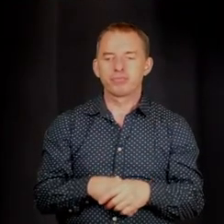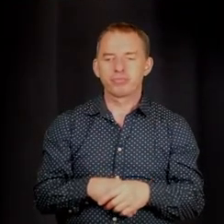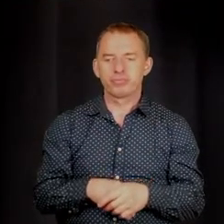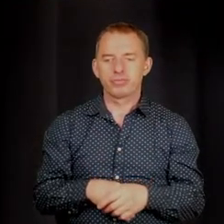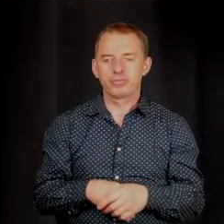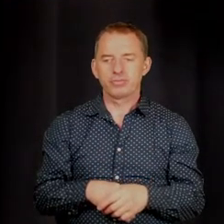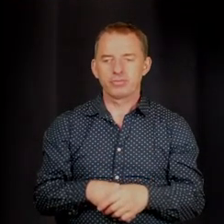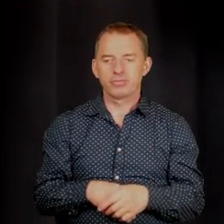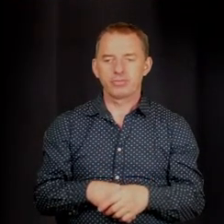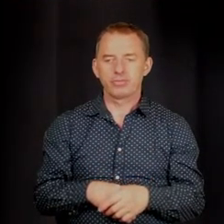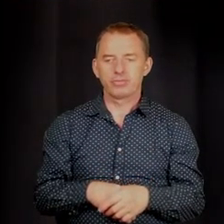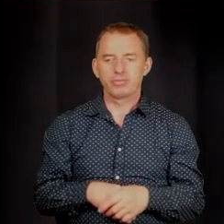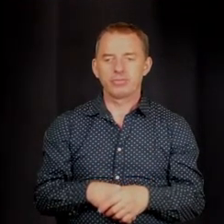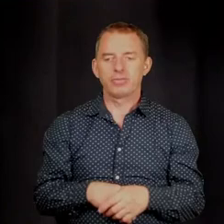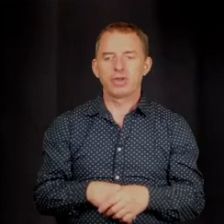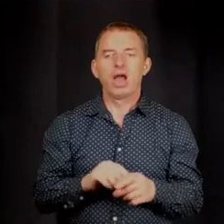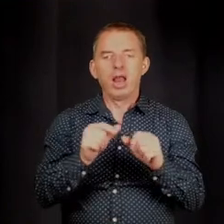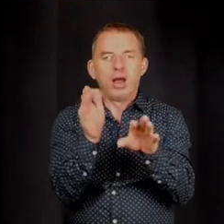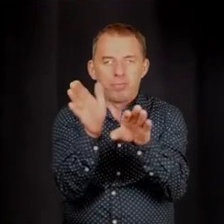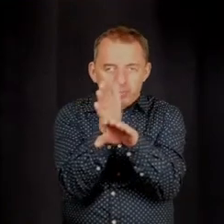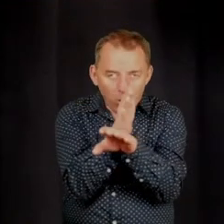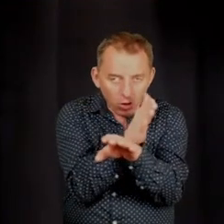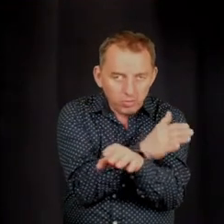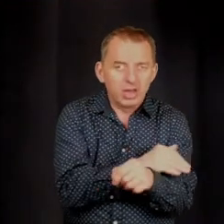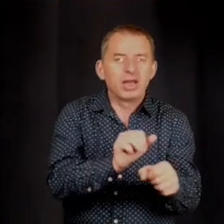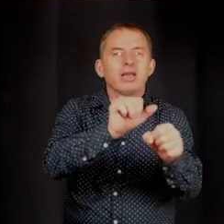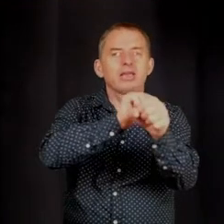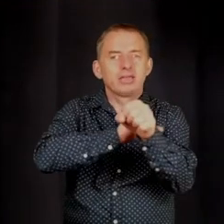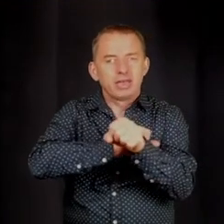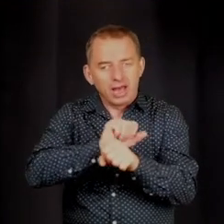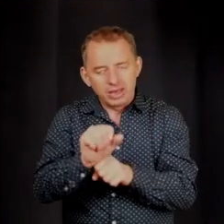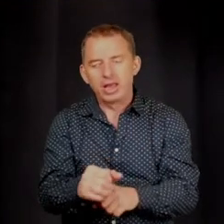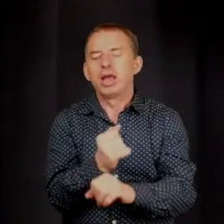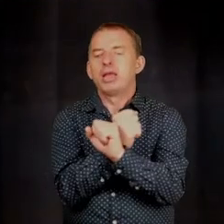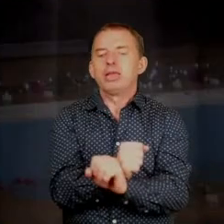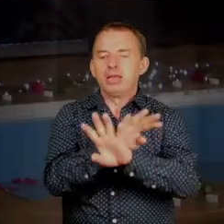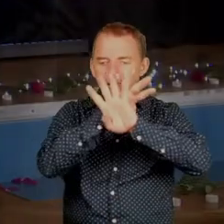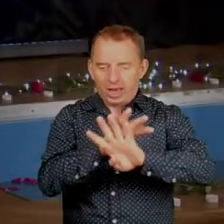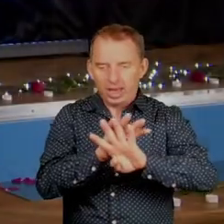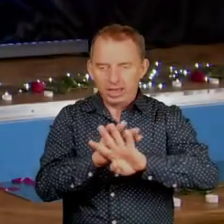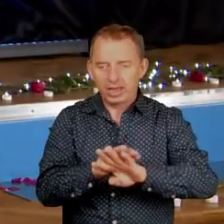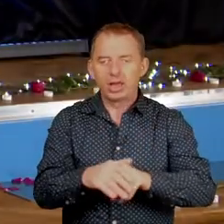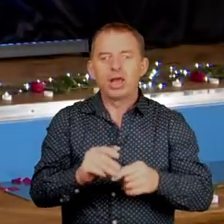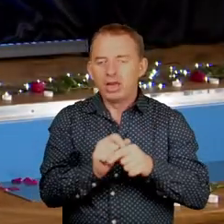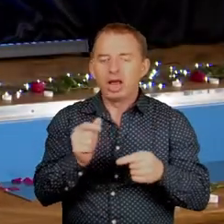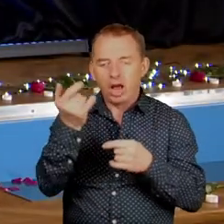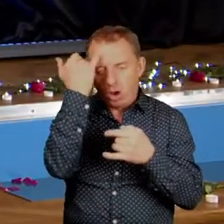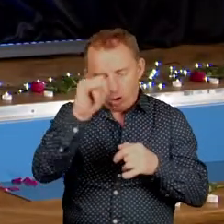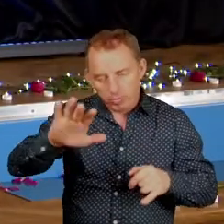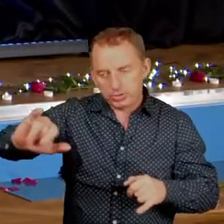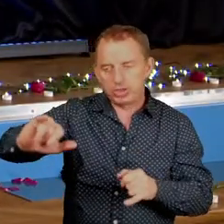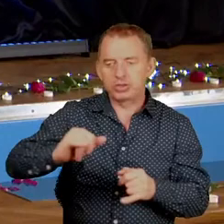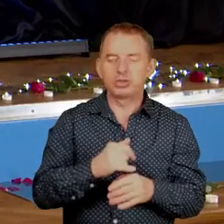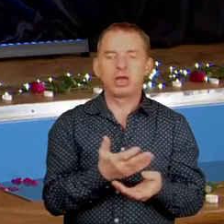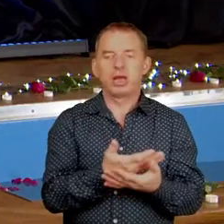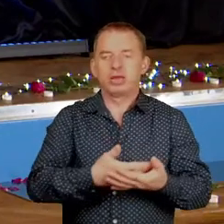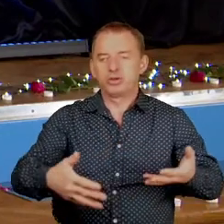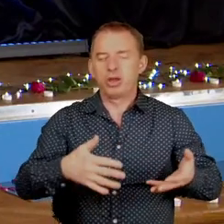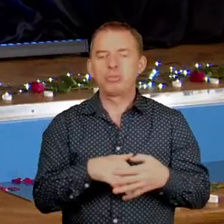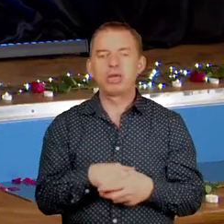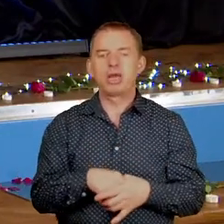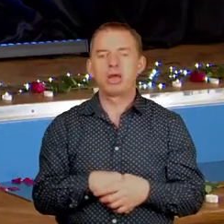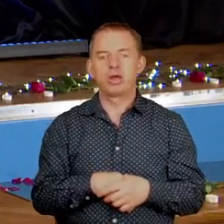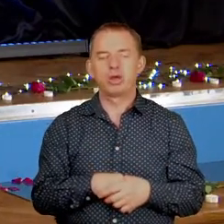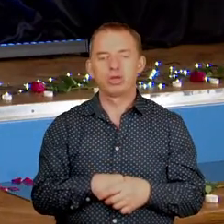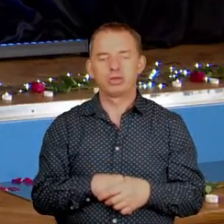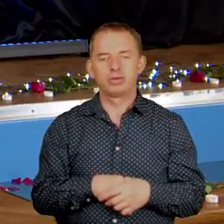prisoners in a foreign land. Ale pomimo, że jesteśmy jeńcami na obczyźnie. Although we are captives in a